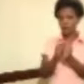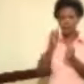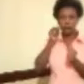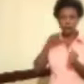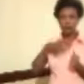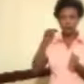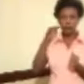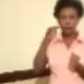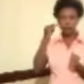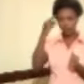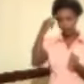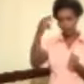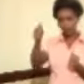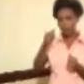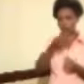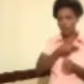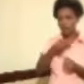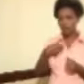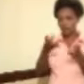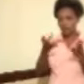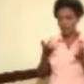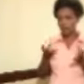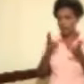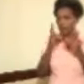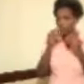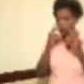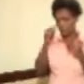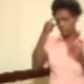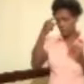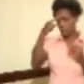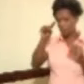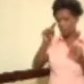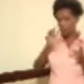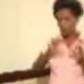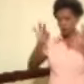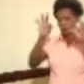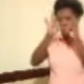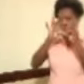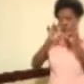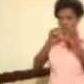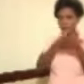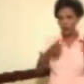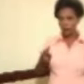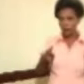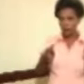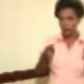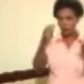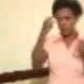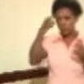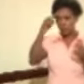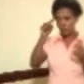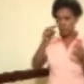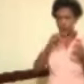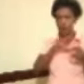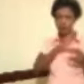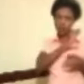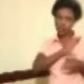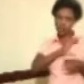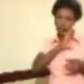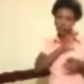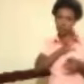que campagne là, nous voulons parler de programme nous voulons parler de plan nous, mais il est important pour nous connaître qui est ce qu'appli de nous, qui tempérament le gain,